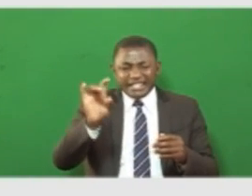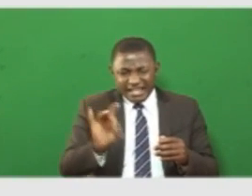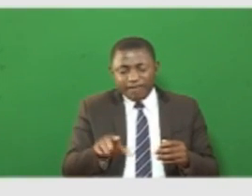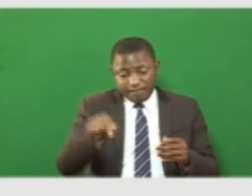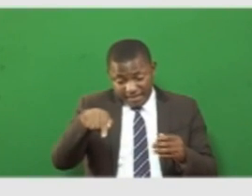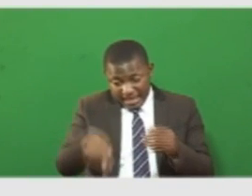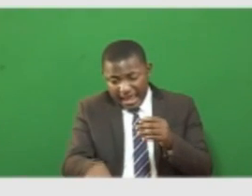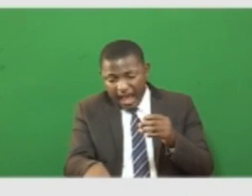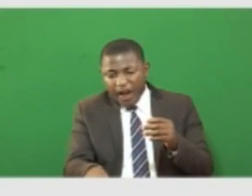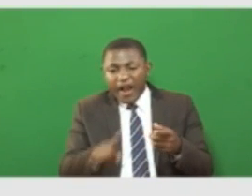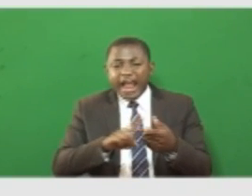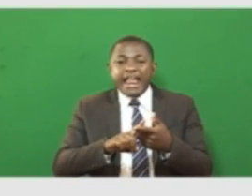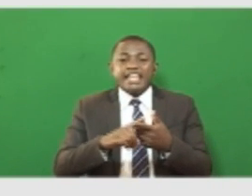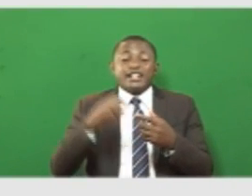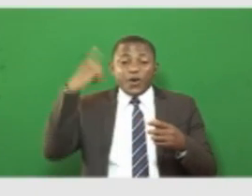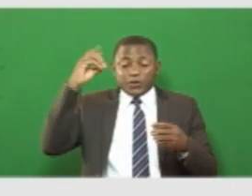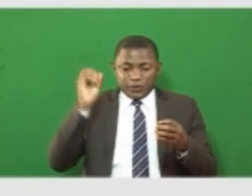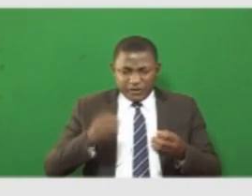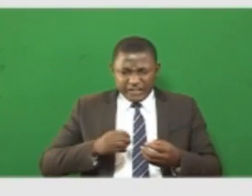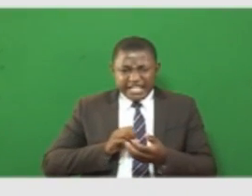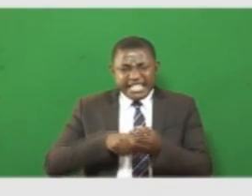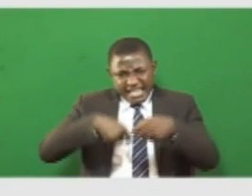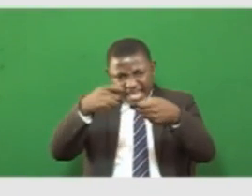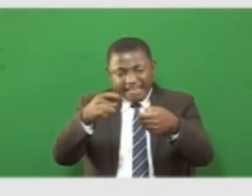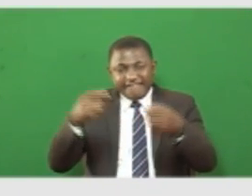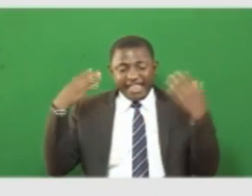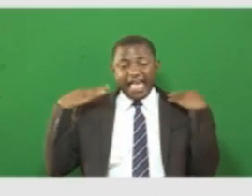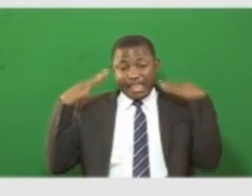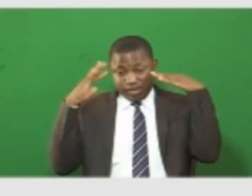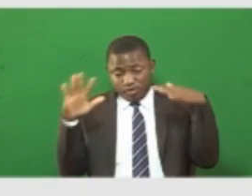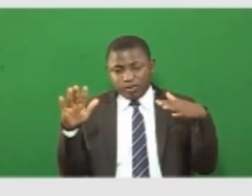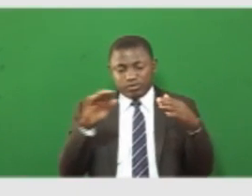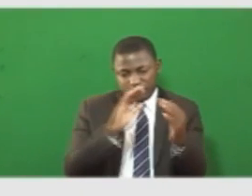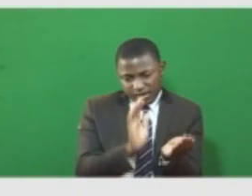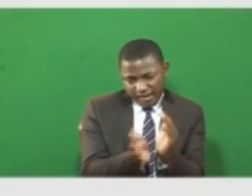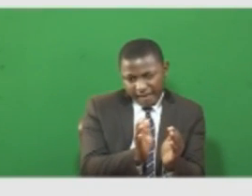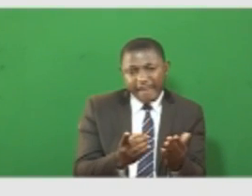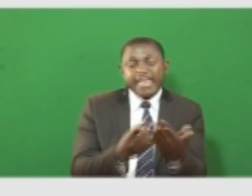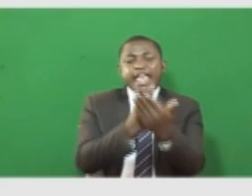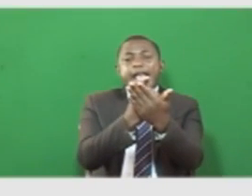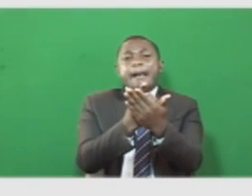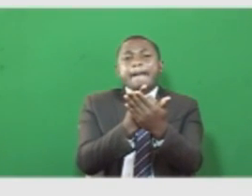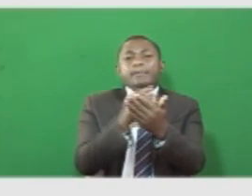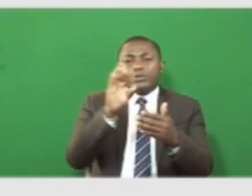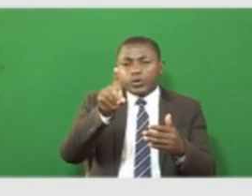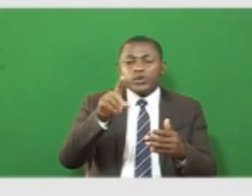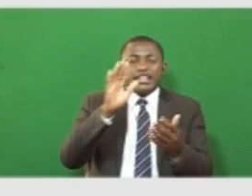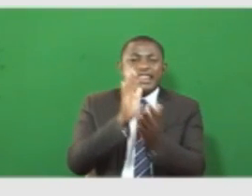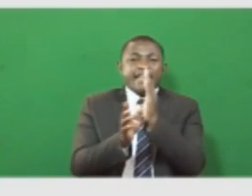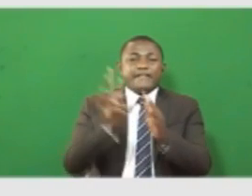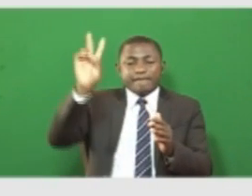vake pamusoro pako kuti vakuchengete. Pamaoko avo vachakusimudza kuti urege kugumbusa rutsoka rwako